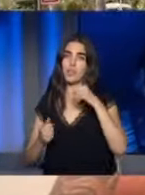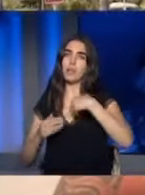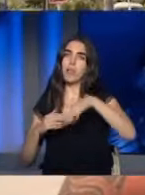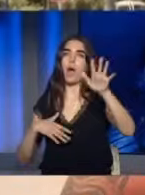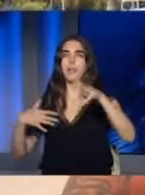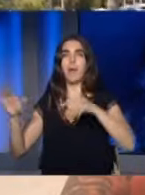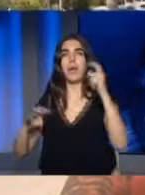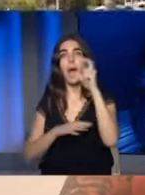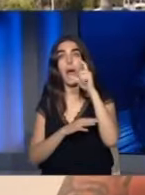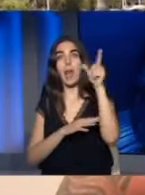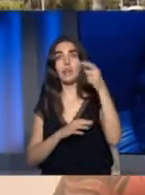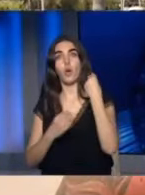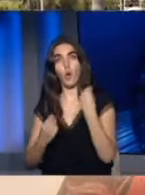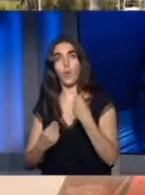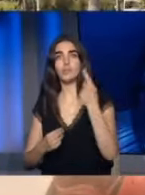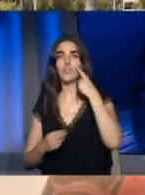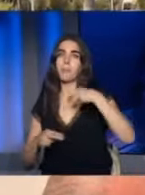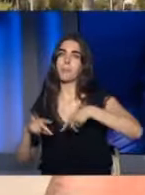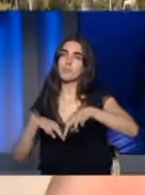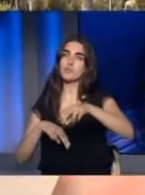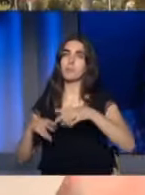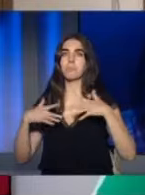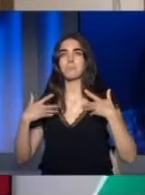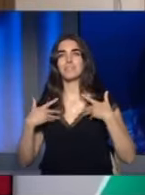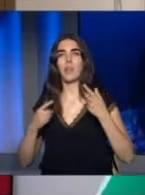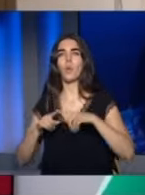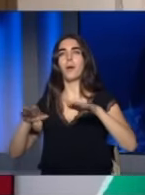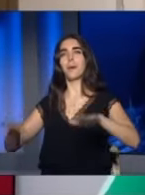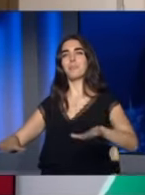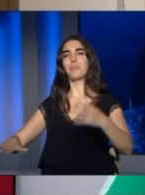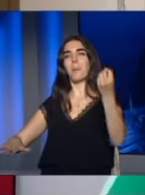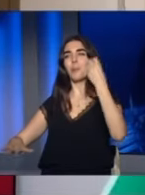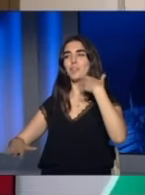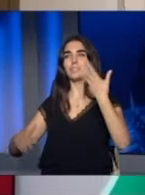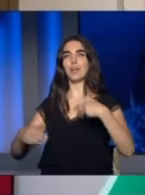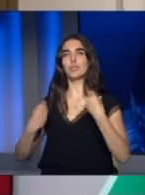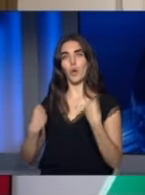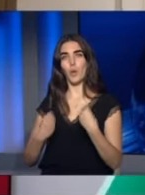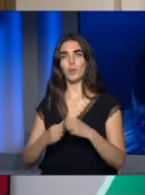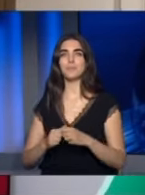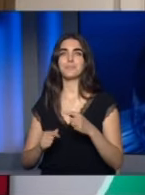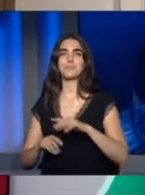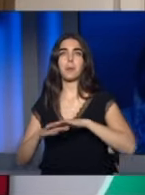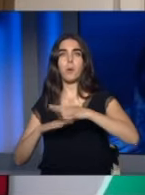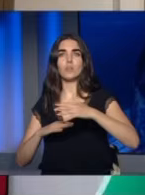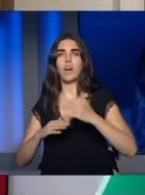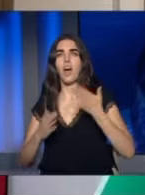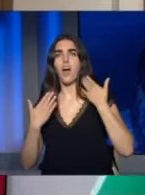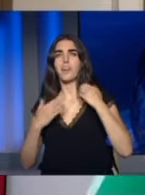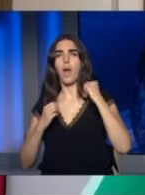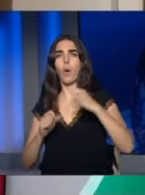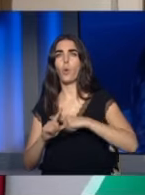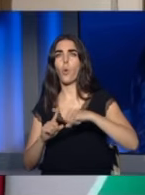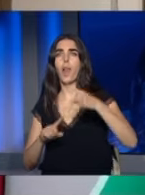مثل العاده عم بتمشى بنبسط بعمل برونزاج نحن تحت تاثير موجه حر بدات من اليوم الاحد